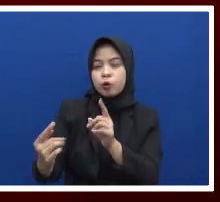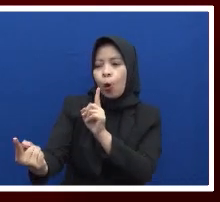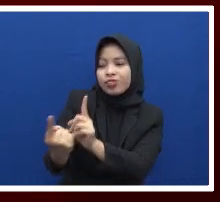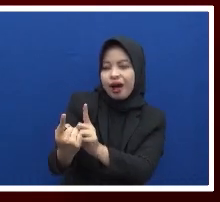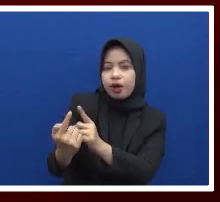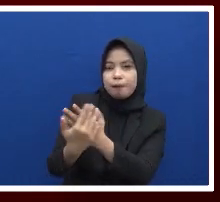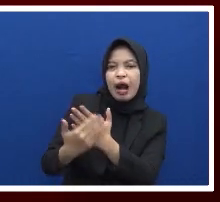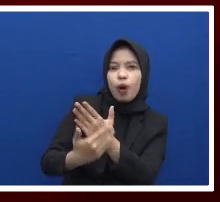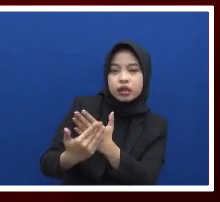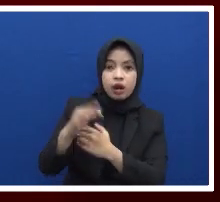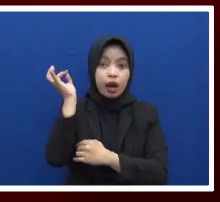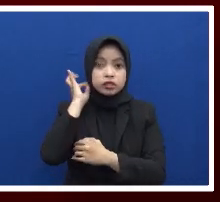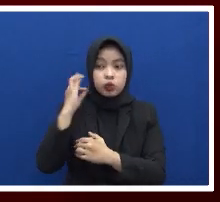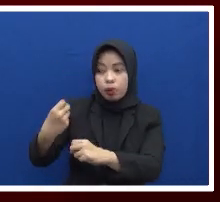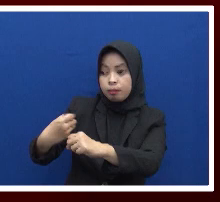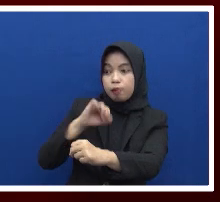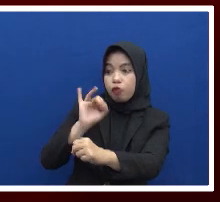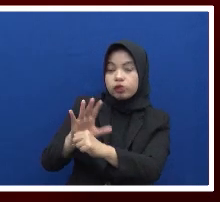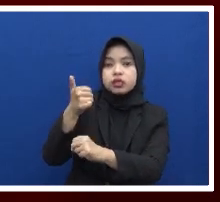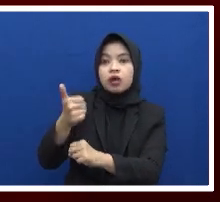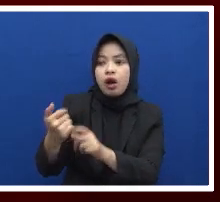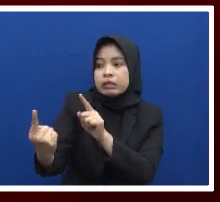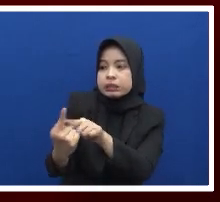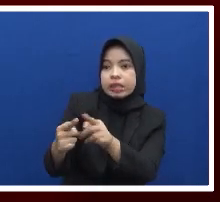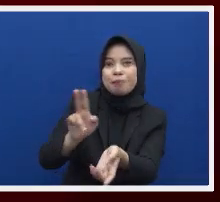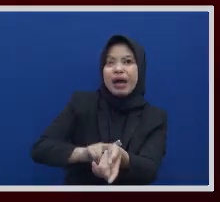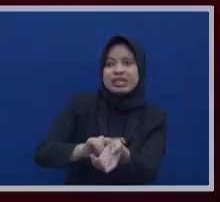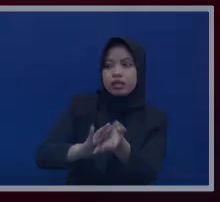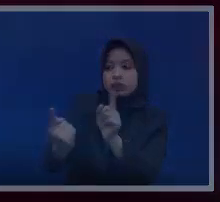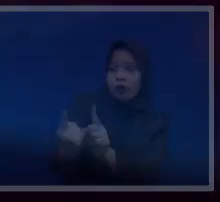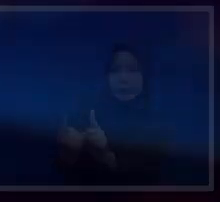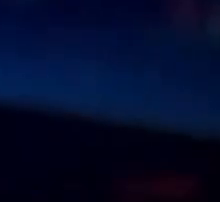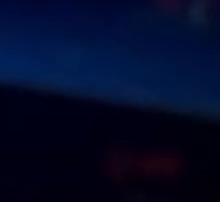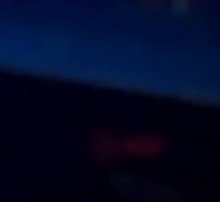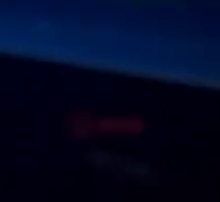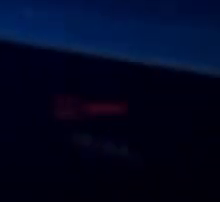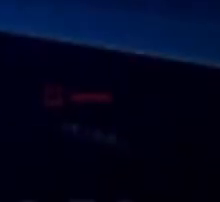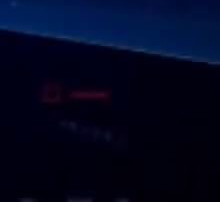medis dan beresiko dia kontak dengan pasien-pasien COVID.